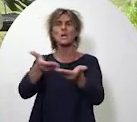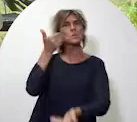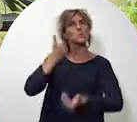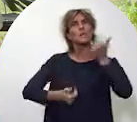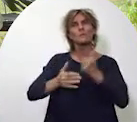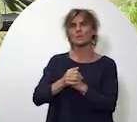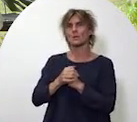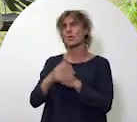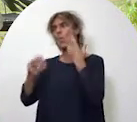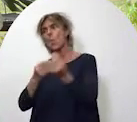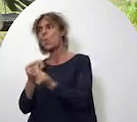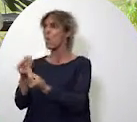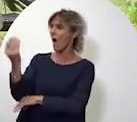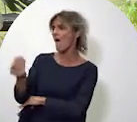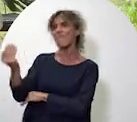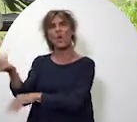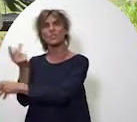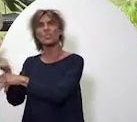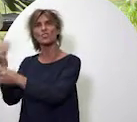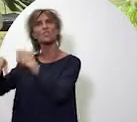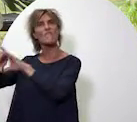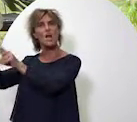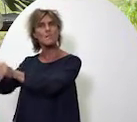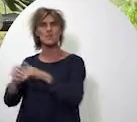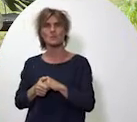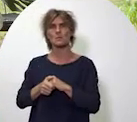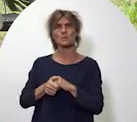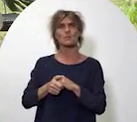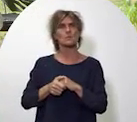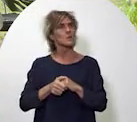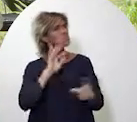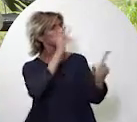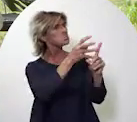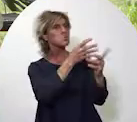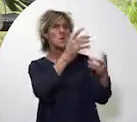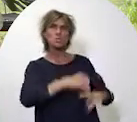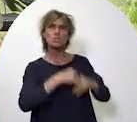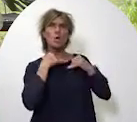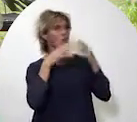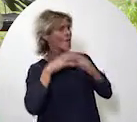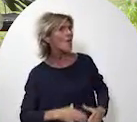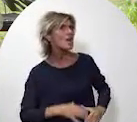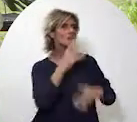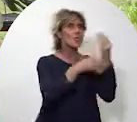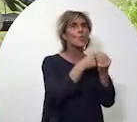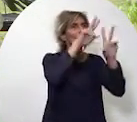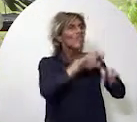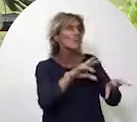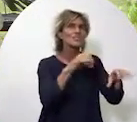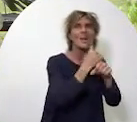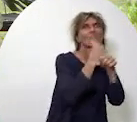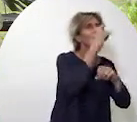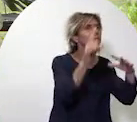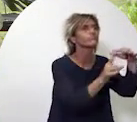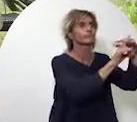handicap ou encore des enfants en danger ses missions direction des jeunes qu'ils soient collégiens ou en recherche